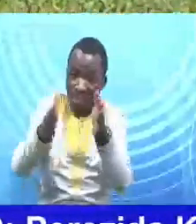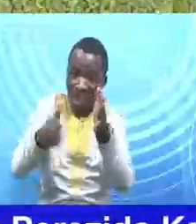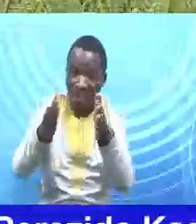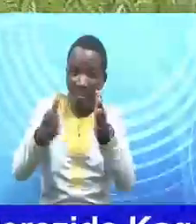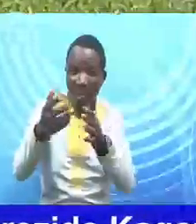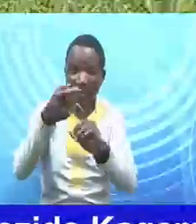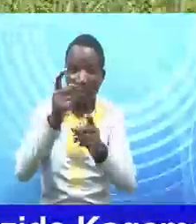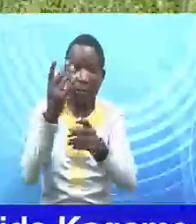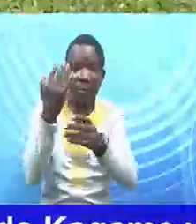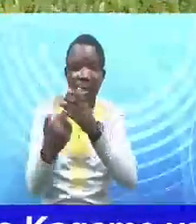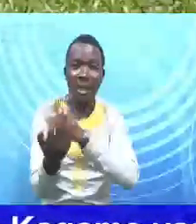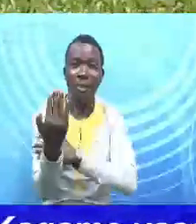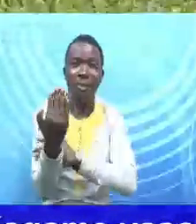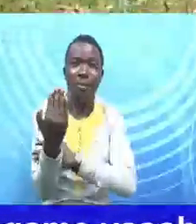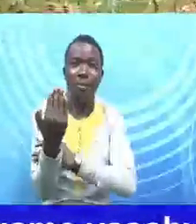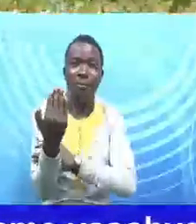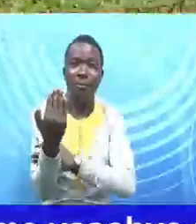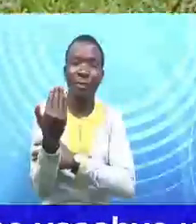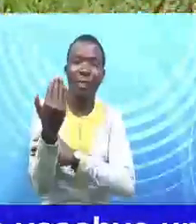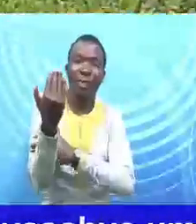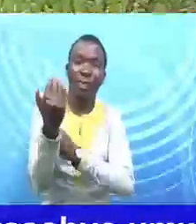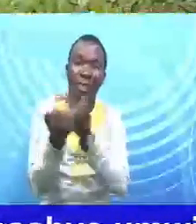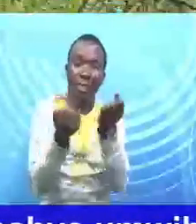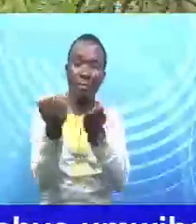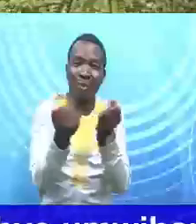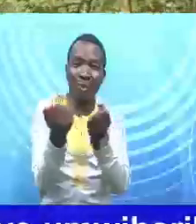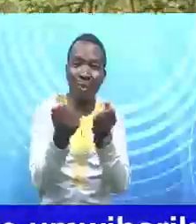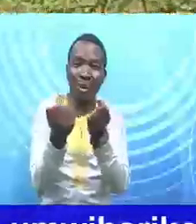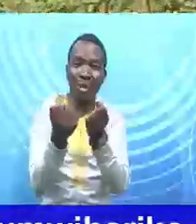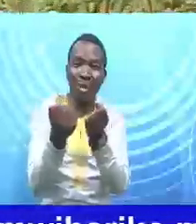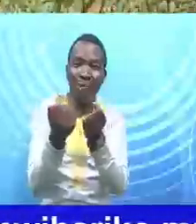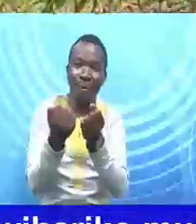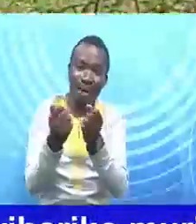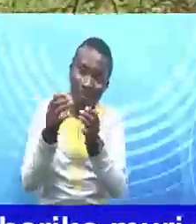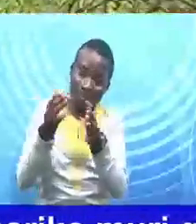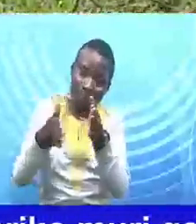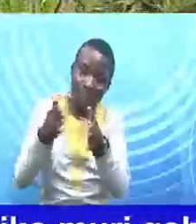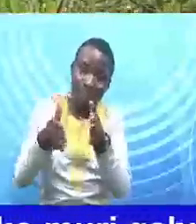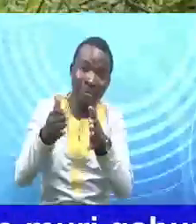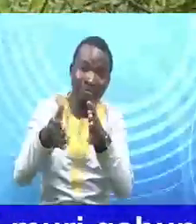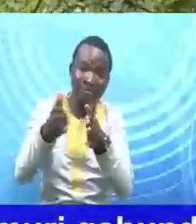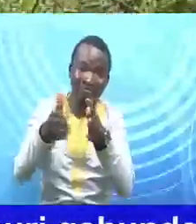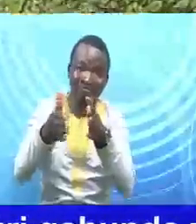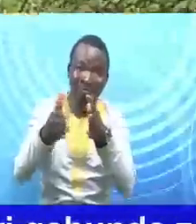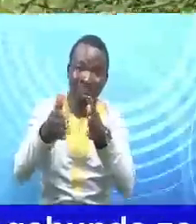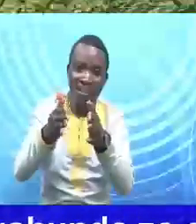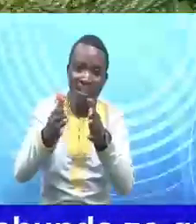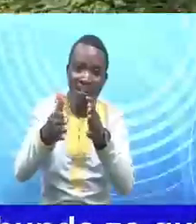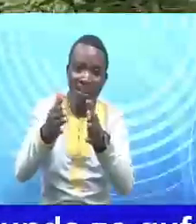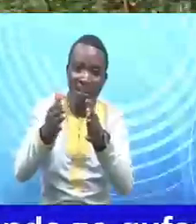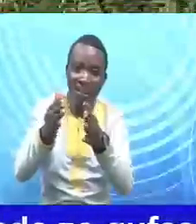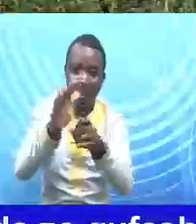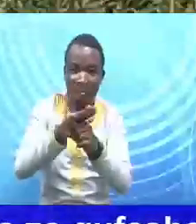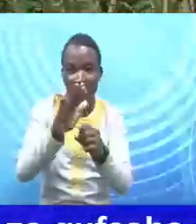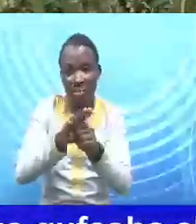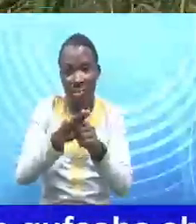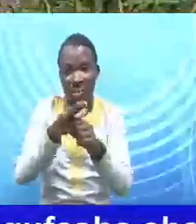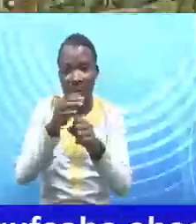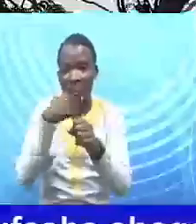mu gitondo gutya, imodoka bita ya gatandira itwirukaho paka. ubwo